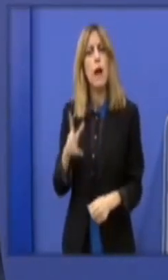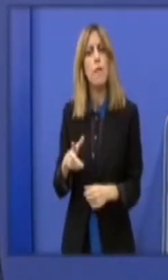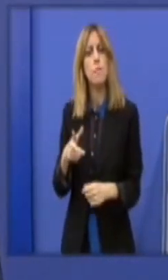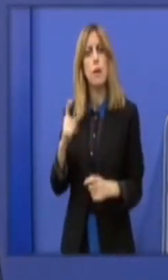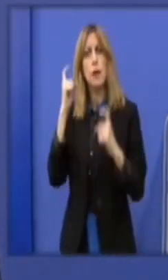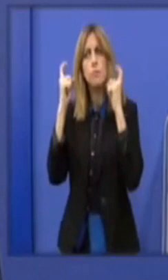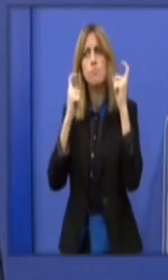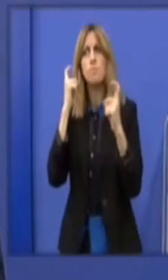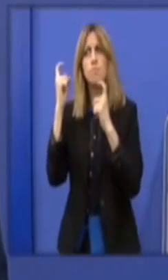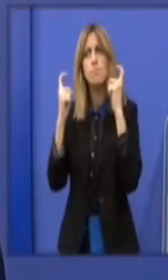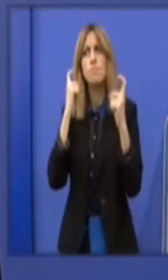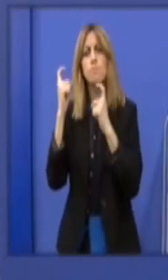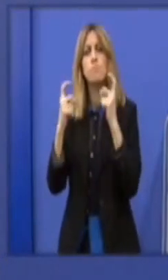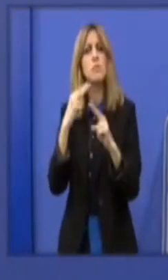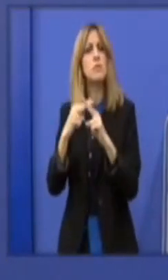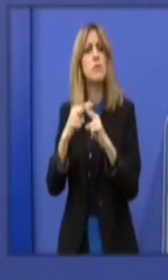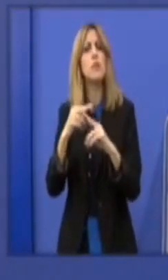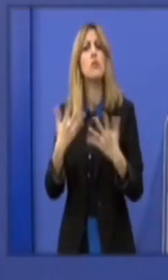προσωπικές επιλογές και αποφάσεις.